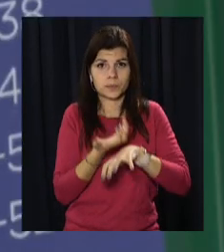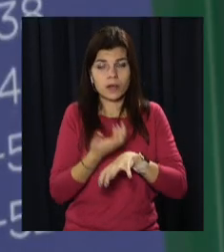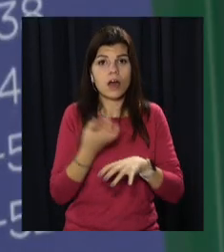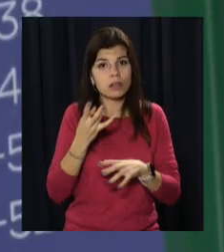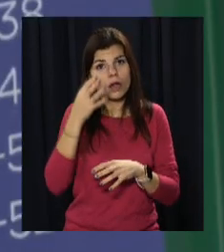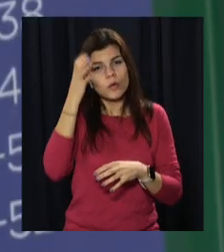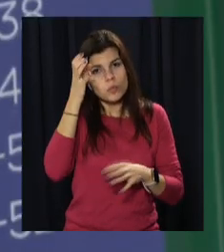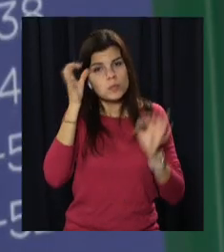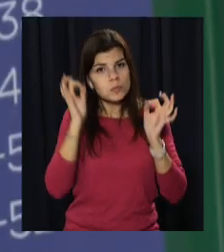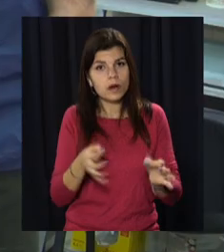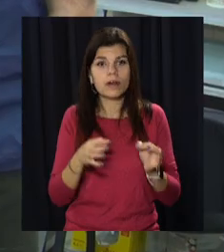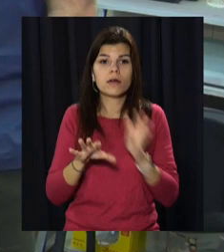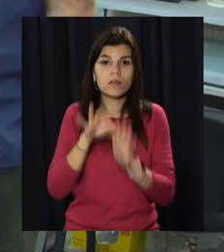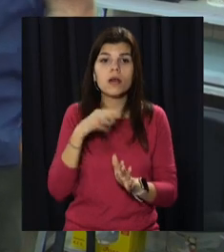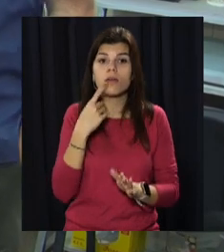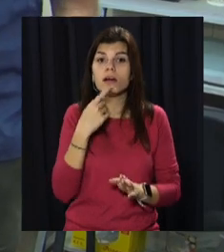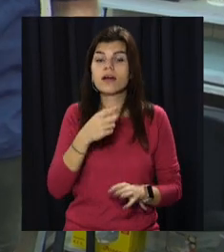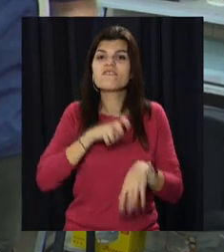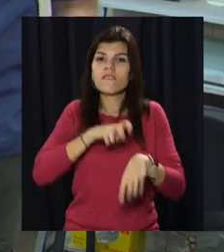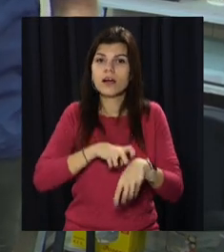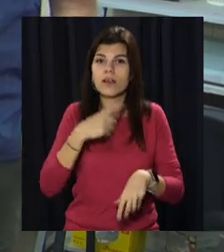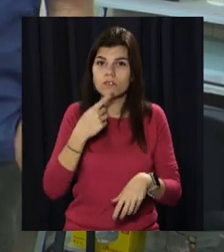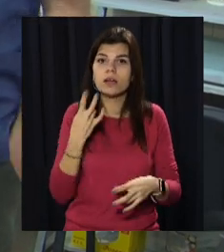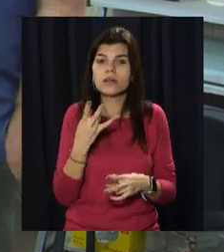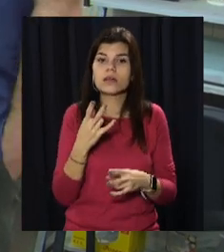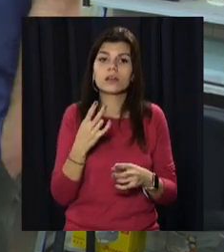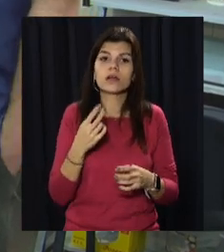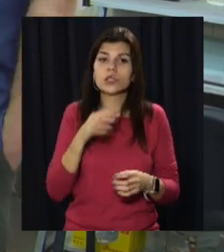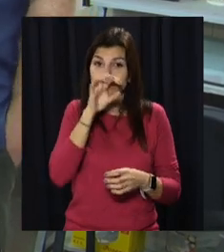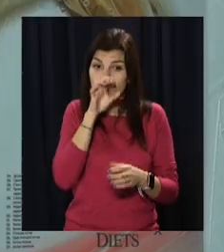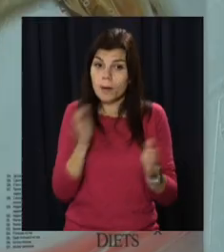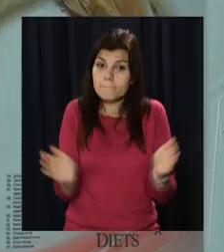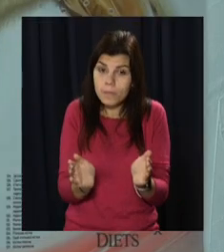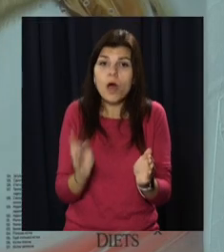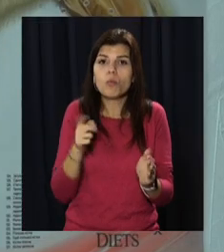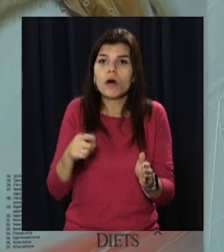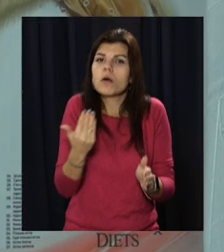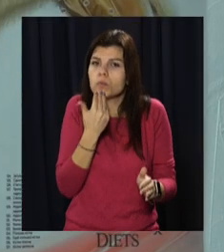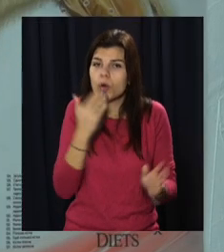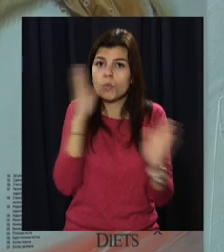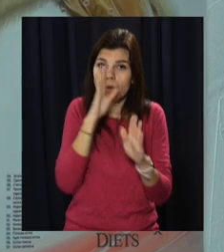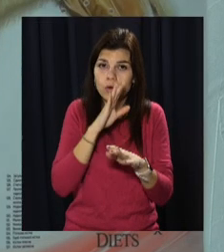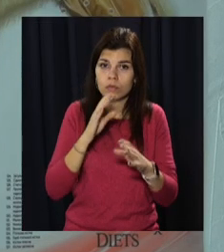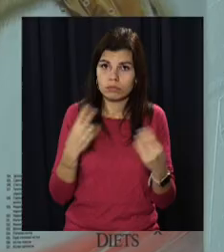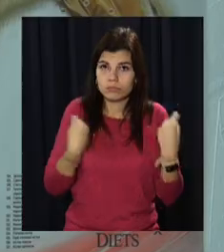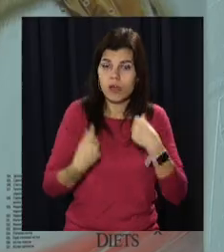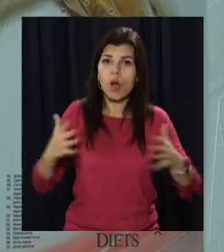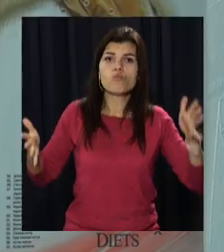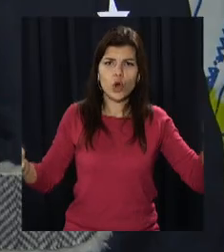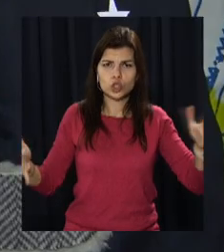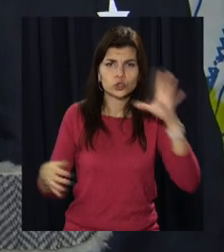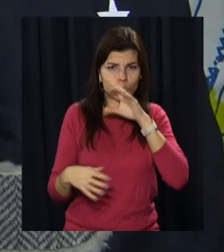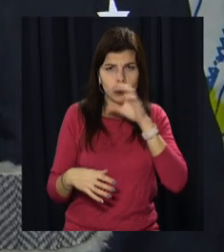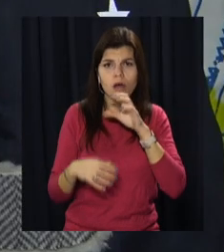розумом, наголошують ветеринари. Насамперед вбирати треба дрібні породи собак, бо вони чутливі до погодних умов. Великим